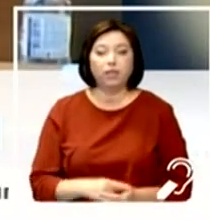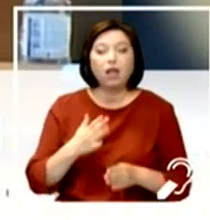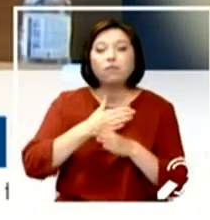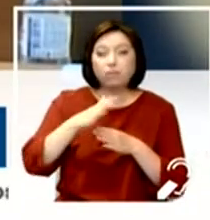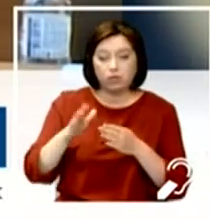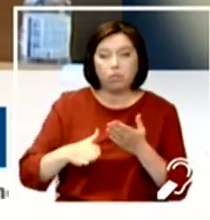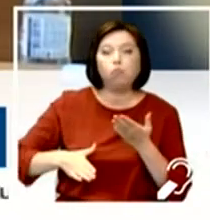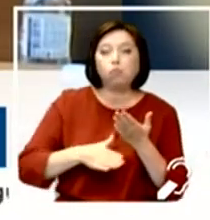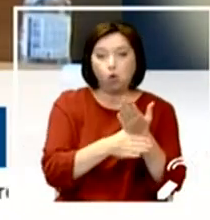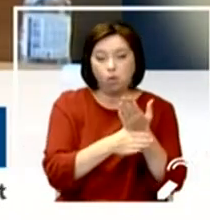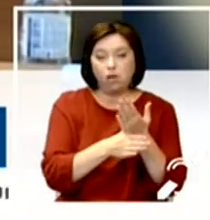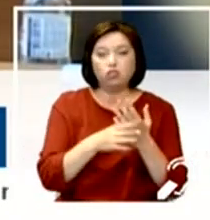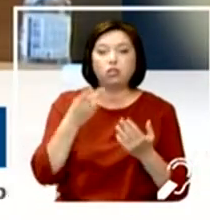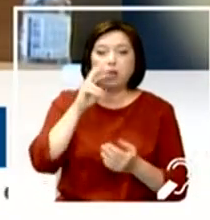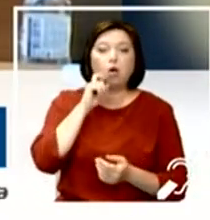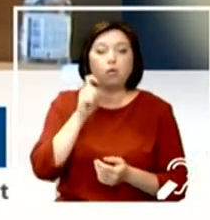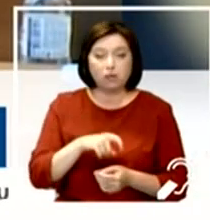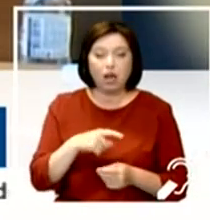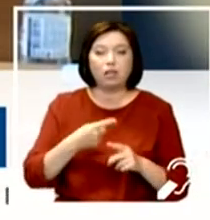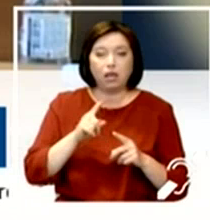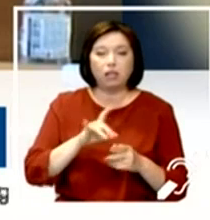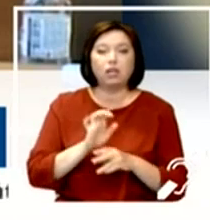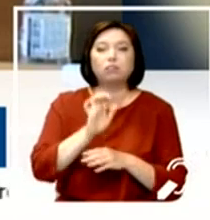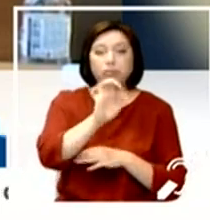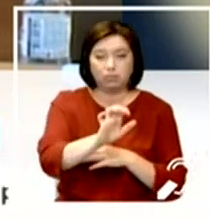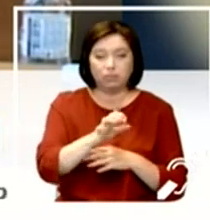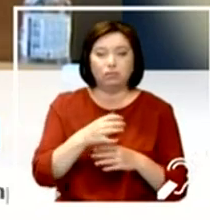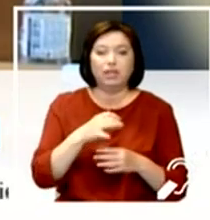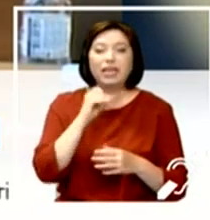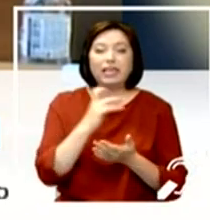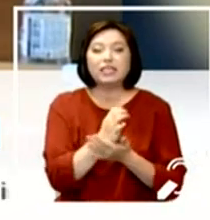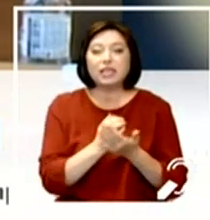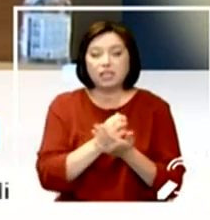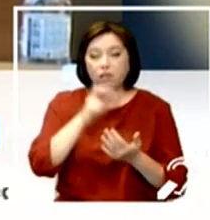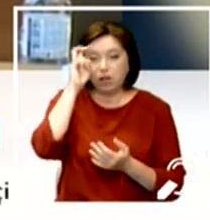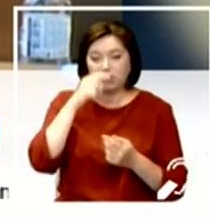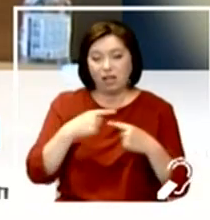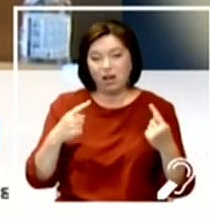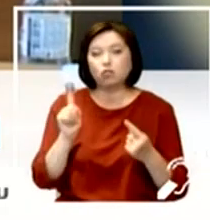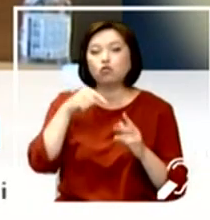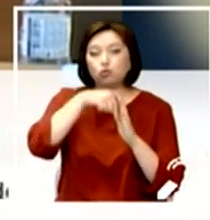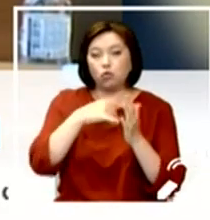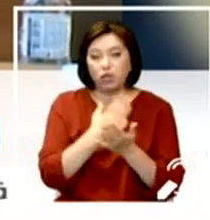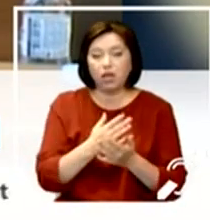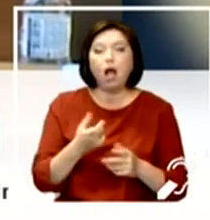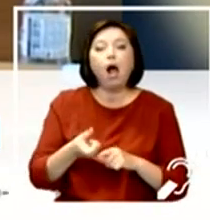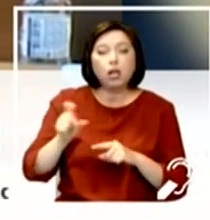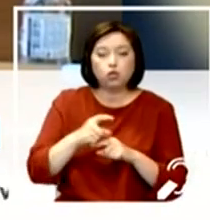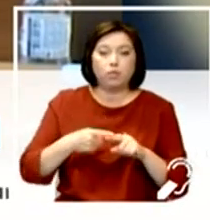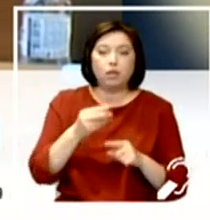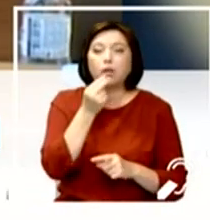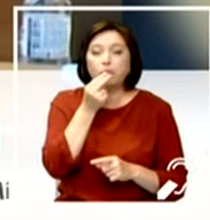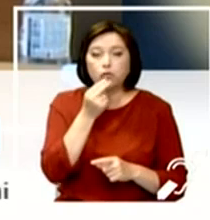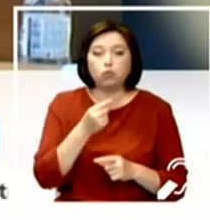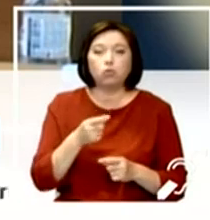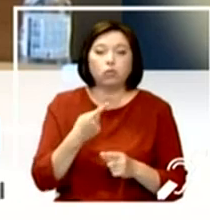Acordarea asistenței internaționale Ucrainei prin eliberarea cu titlul de deblocare din rezerve de stat a unor bunuri materiale, în special produse alimentare,